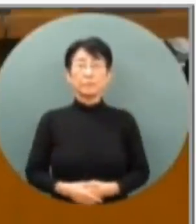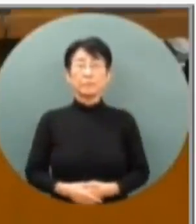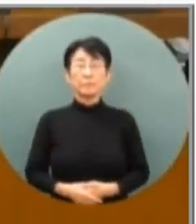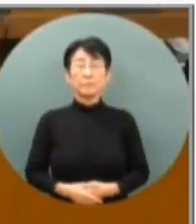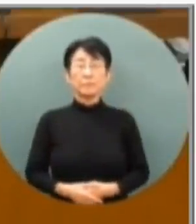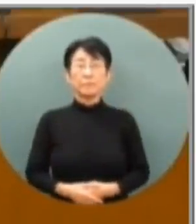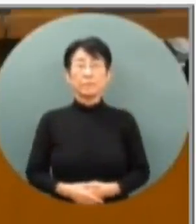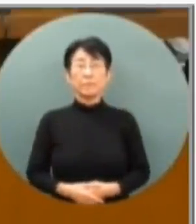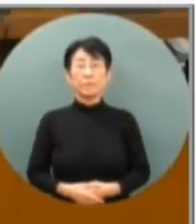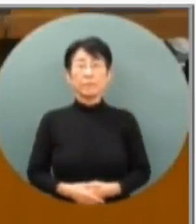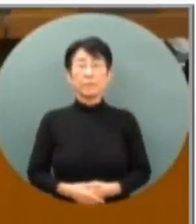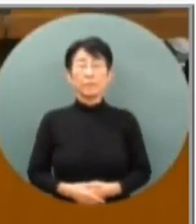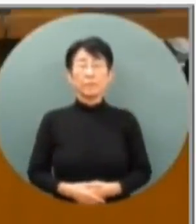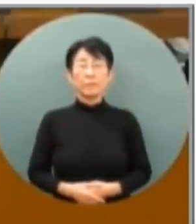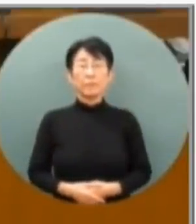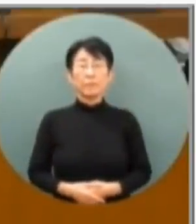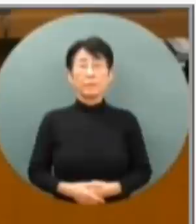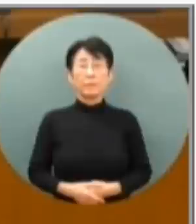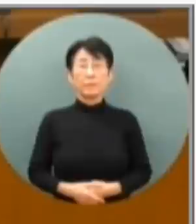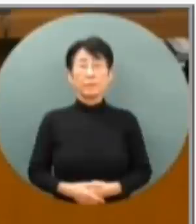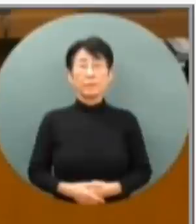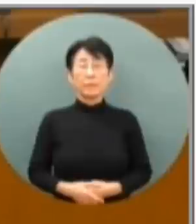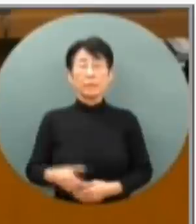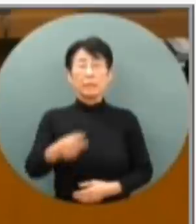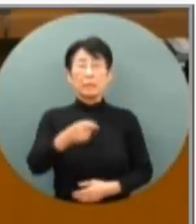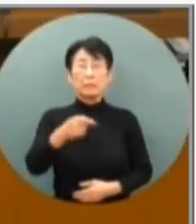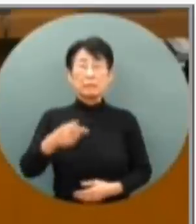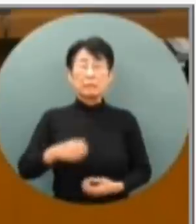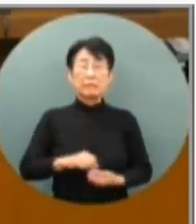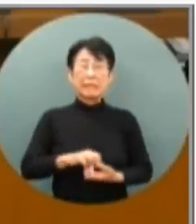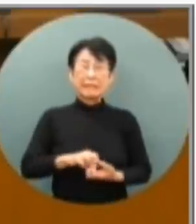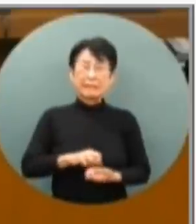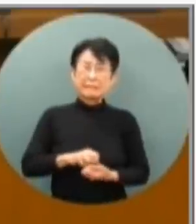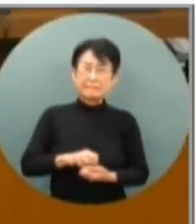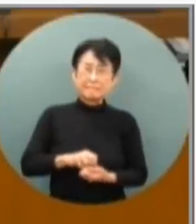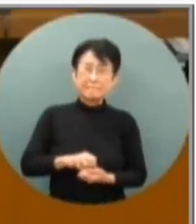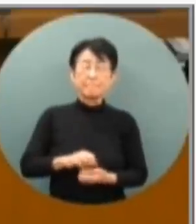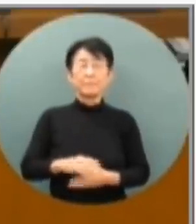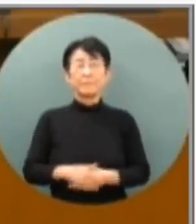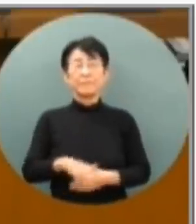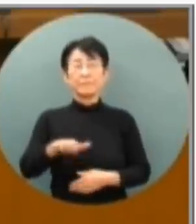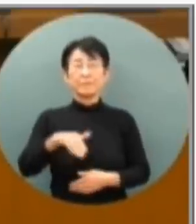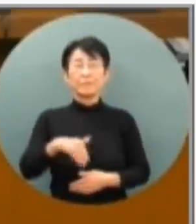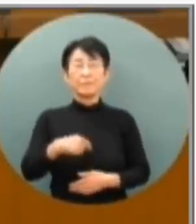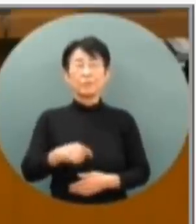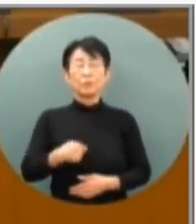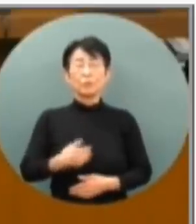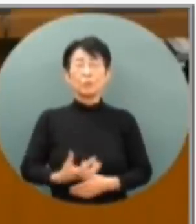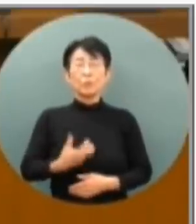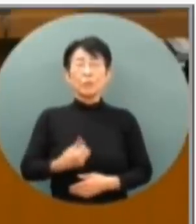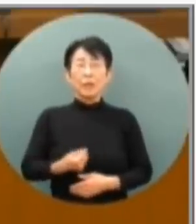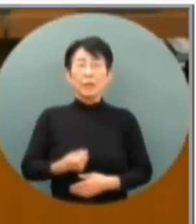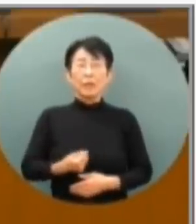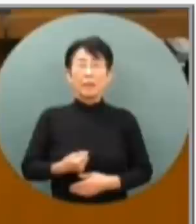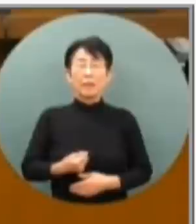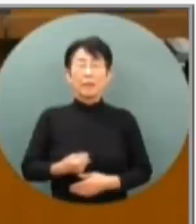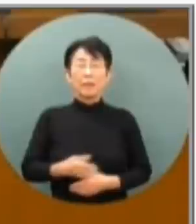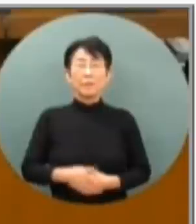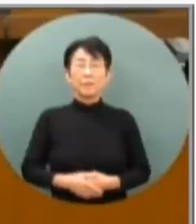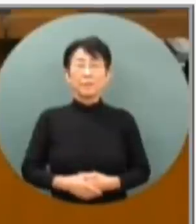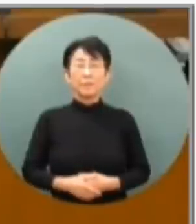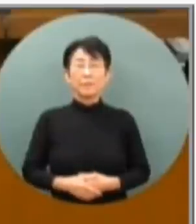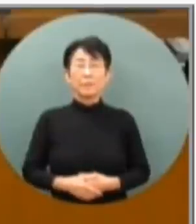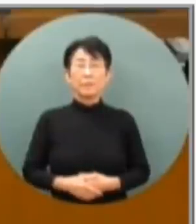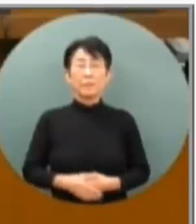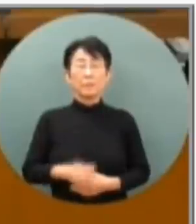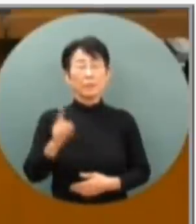があるわけでありまして、非常に歯がゆさを覚えていて、多分何もできないのかというと、私